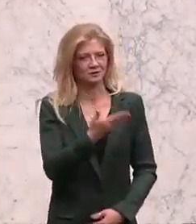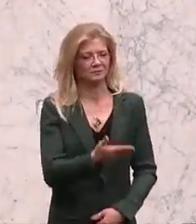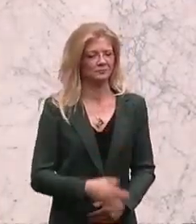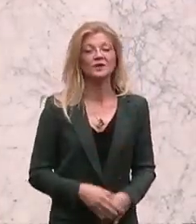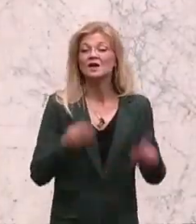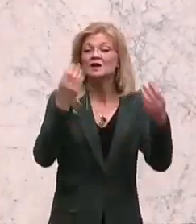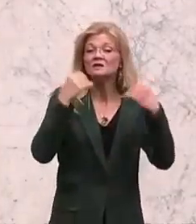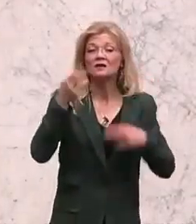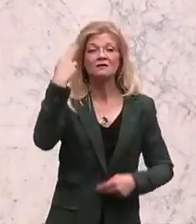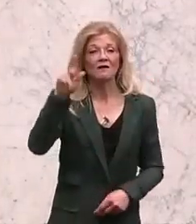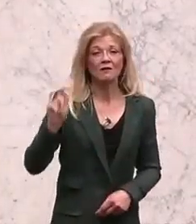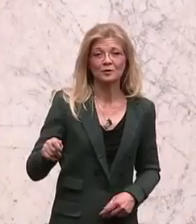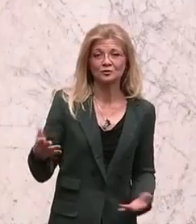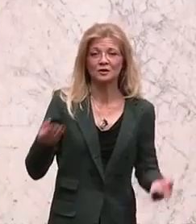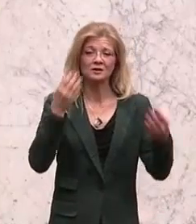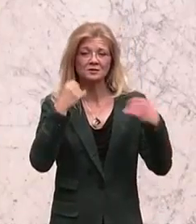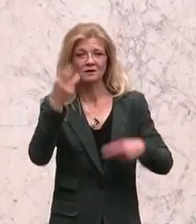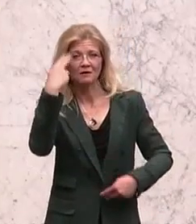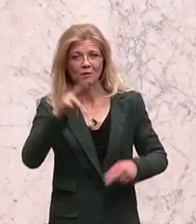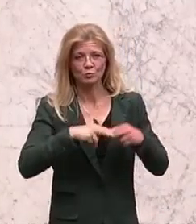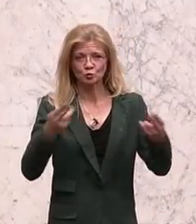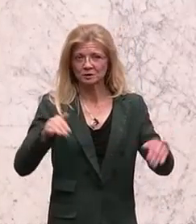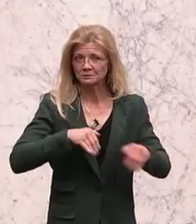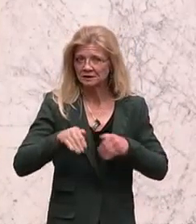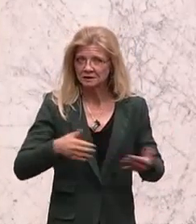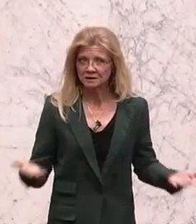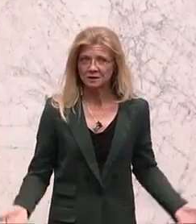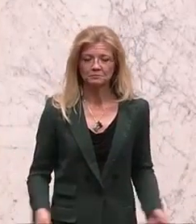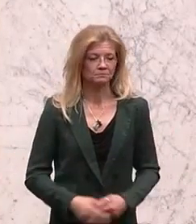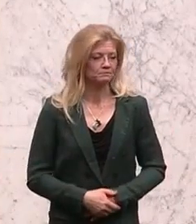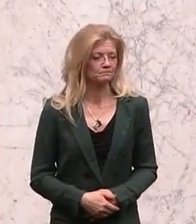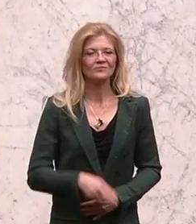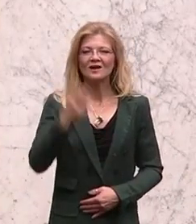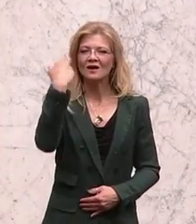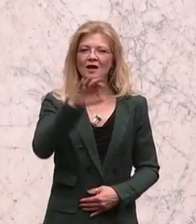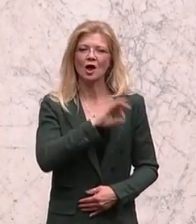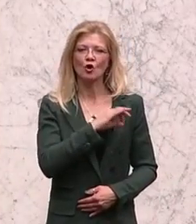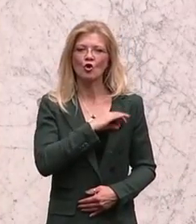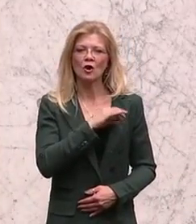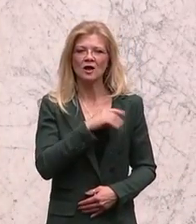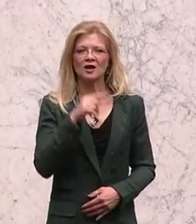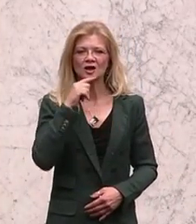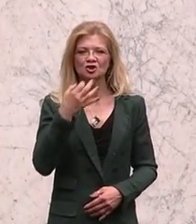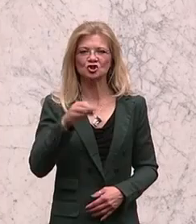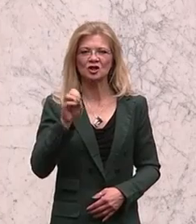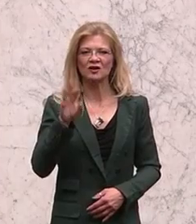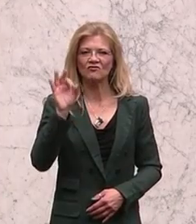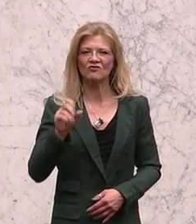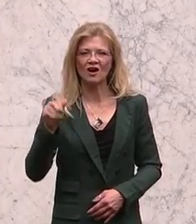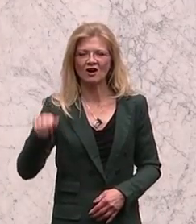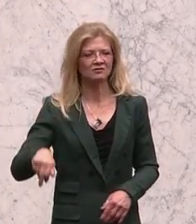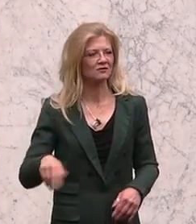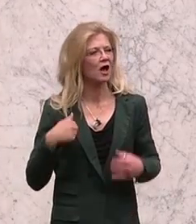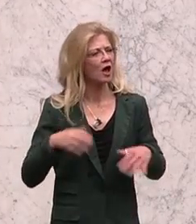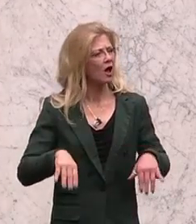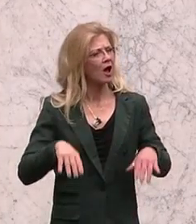Sehr geehrter Herr Präsident, sehr geehrter Herr Bundesminister, Herr Kollege Stephan, ganz am Anfang habe ich geglaubt, ich kann